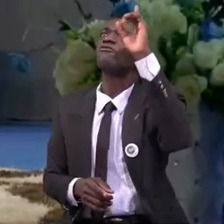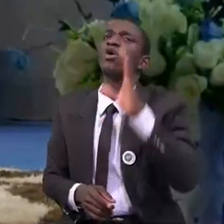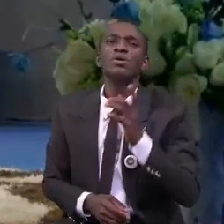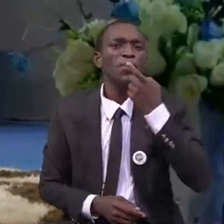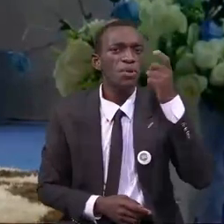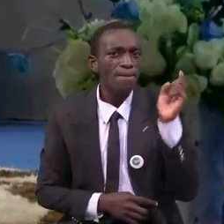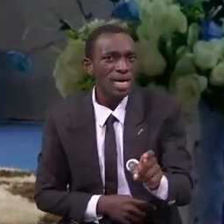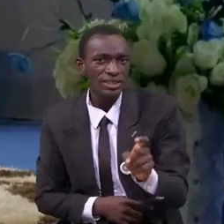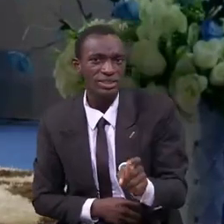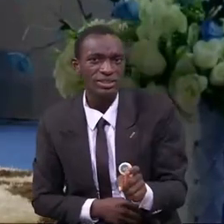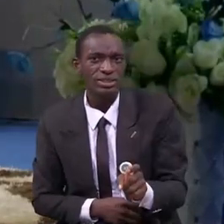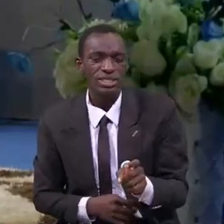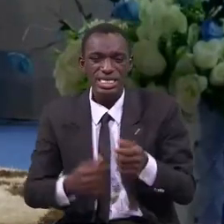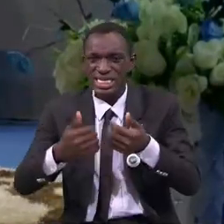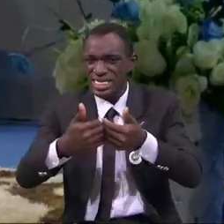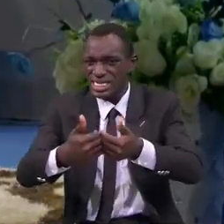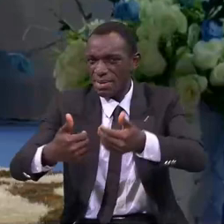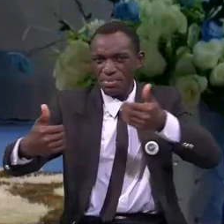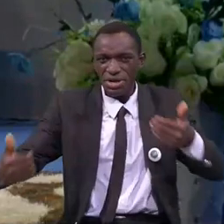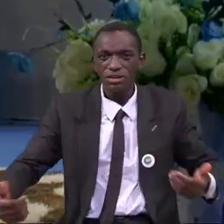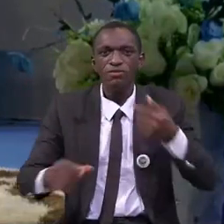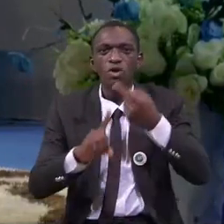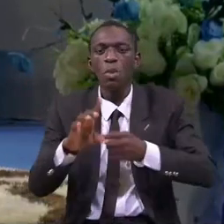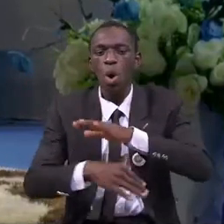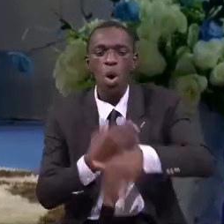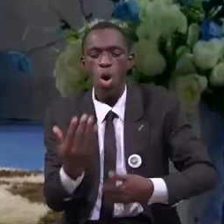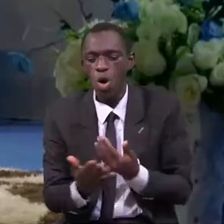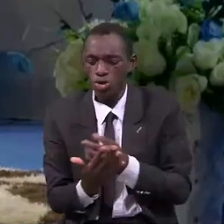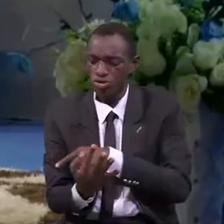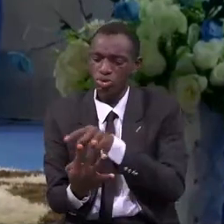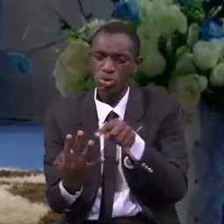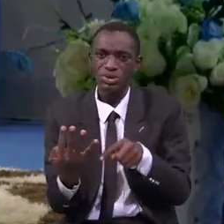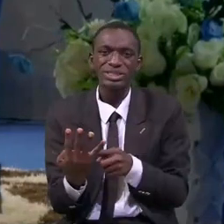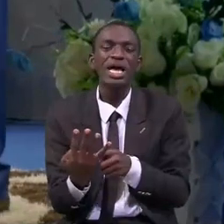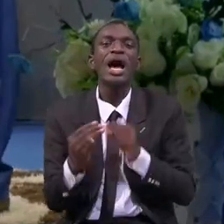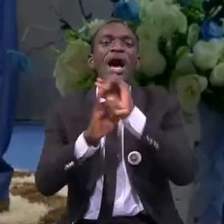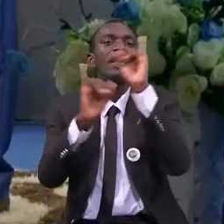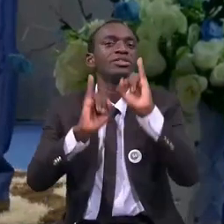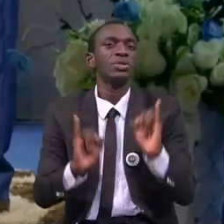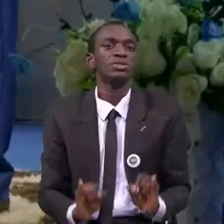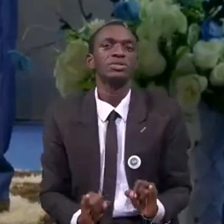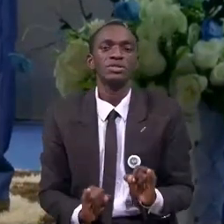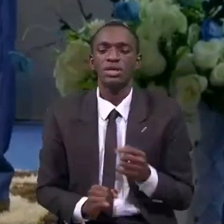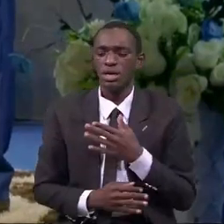continuerz entendu les commandement du Seigneur alzant vous séparer de toutes ces